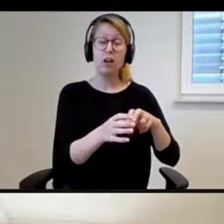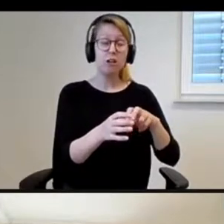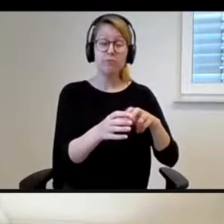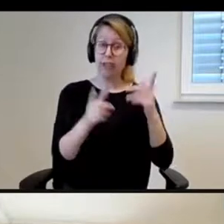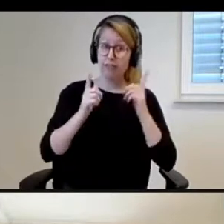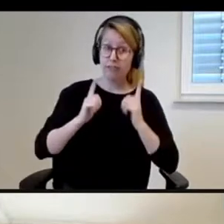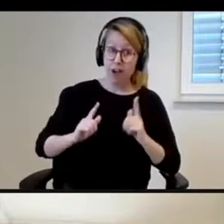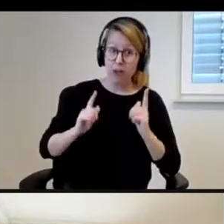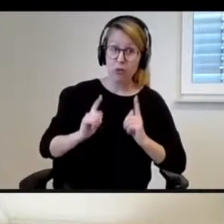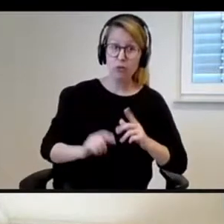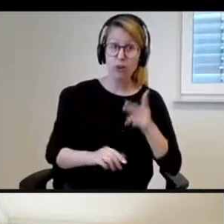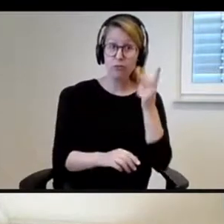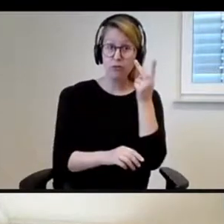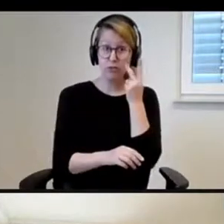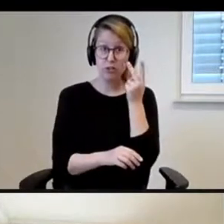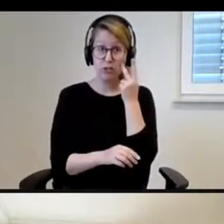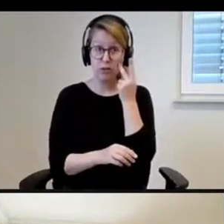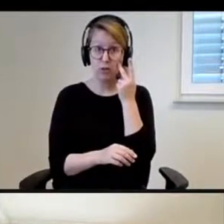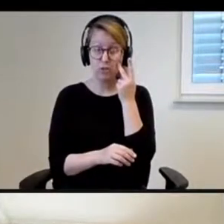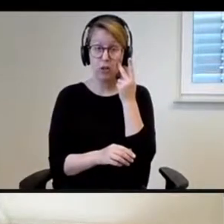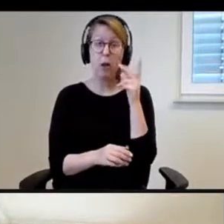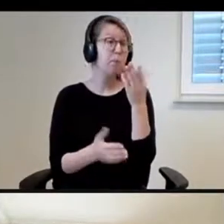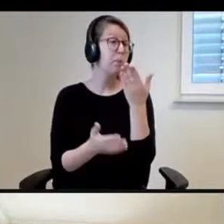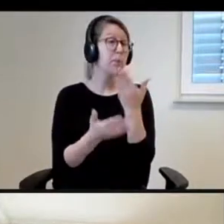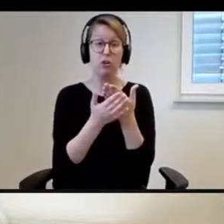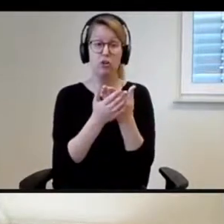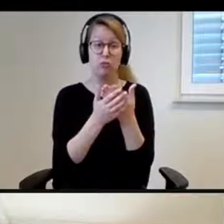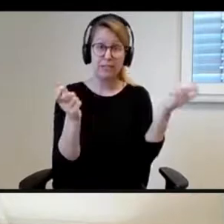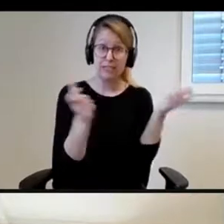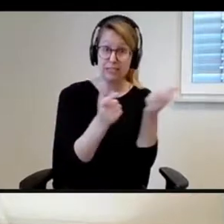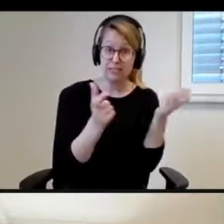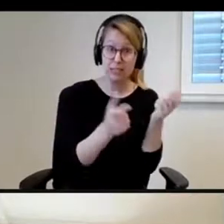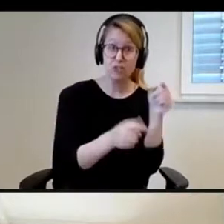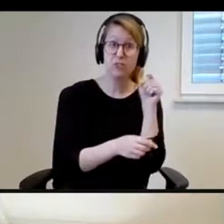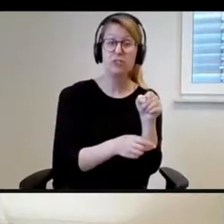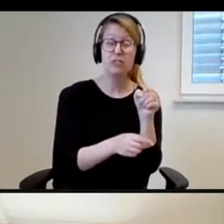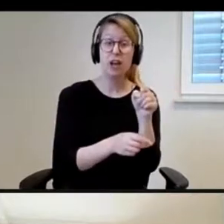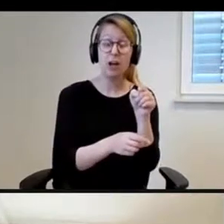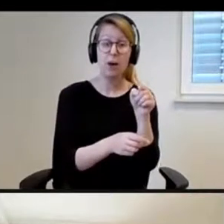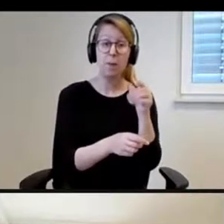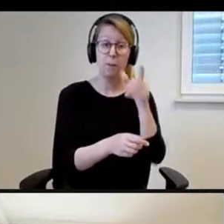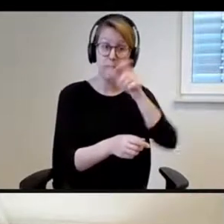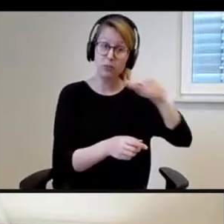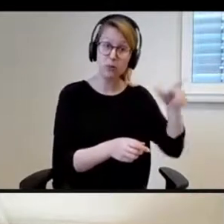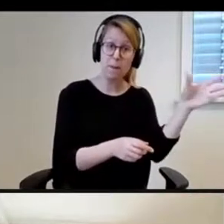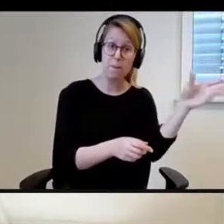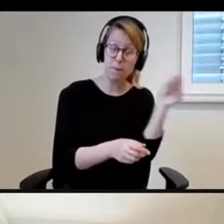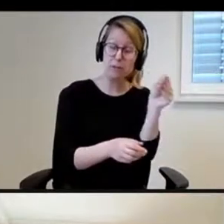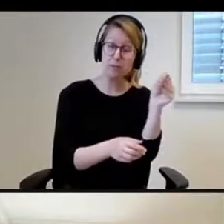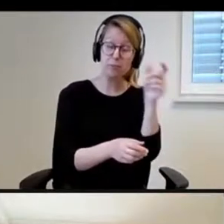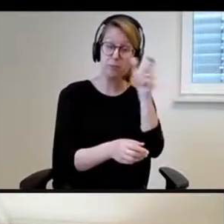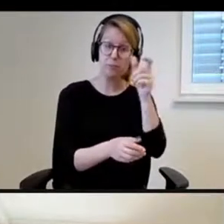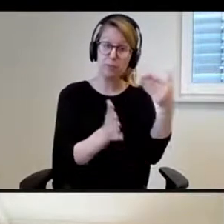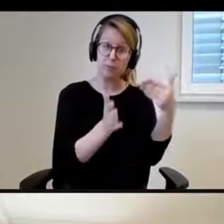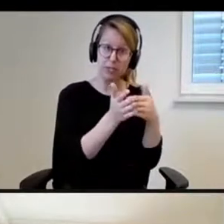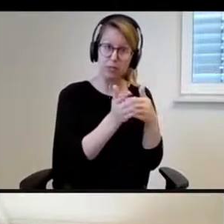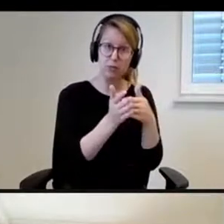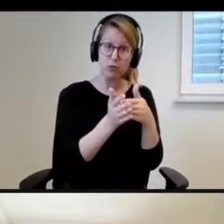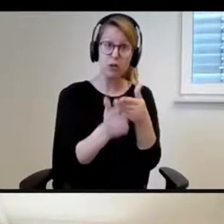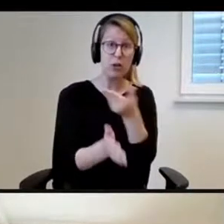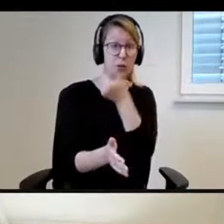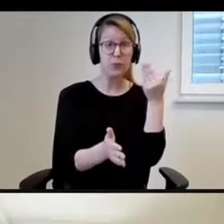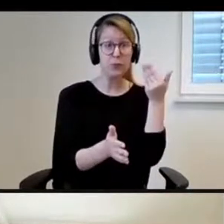discriminées? Toutes ces questions, on aimerait les discuter avec vous, chers participants, et avec